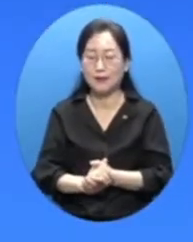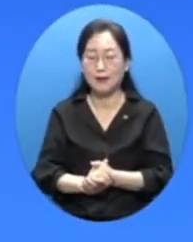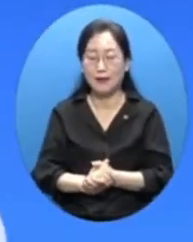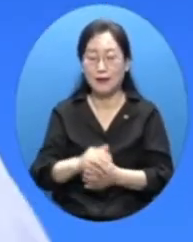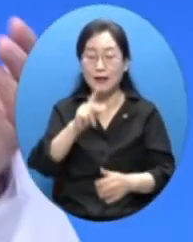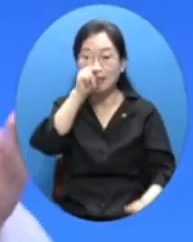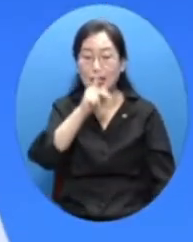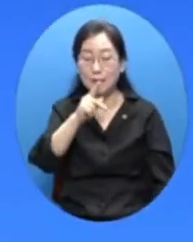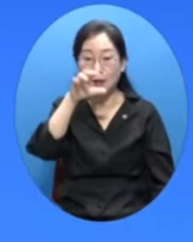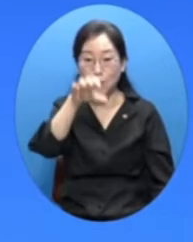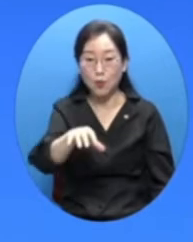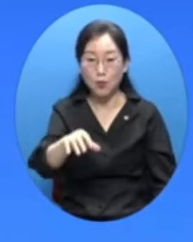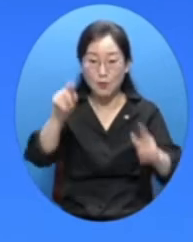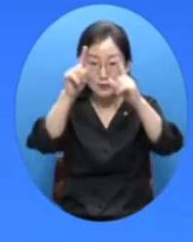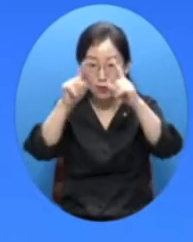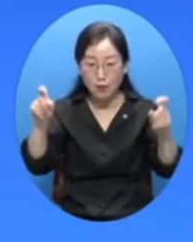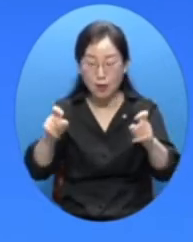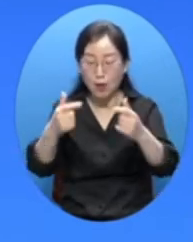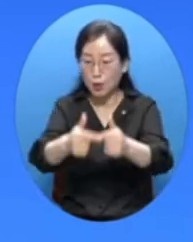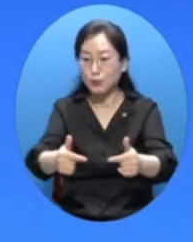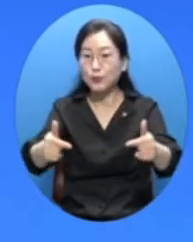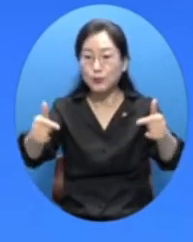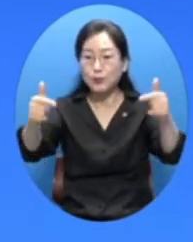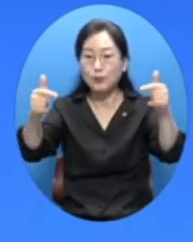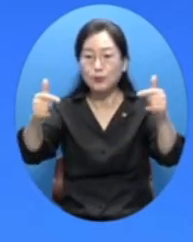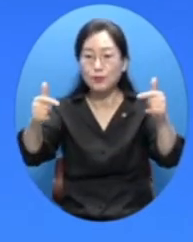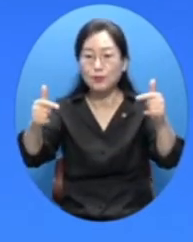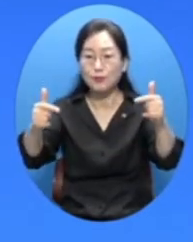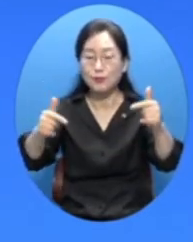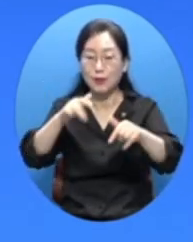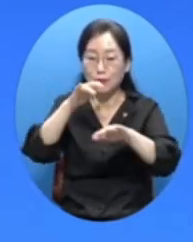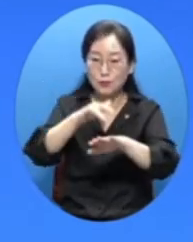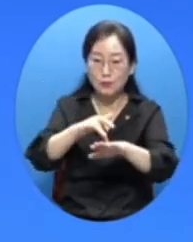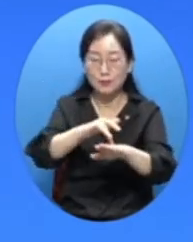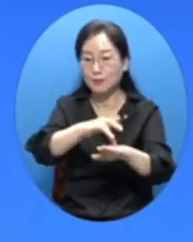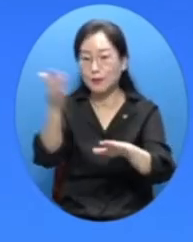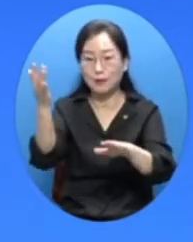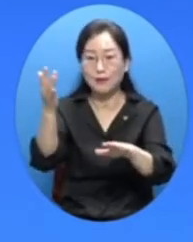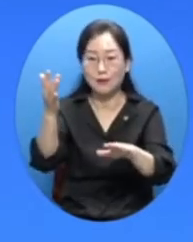사마리아 성의 부흥의 역사가 일어나니까 귀신이 쫓겨나가고